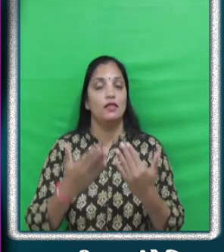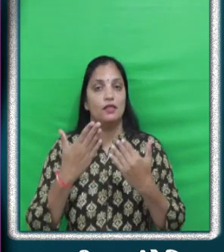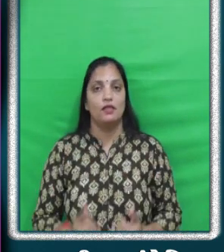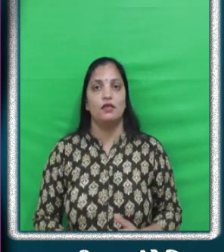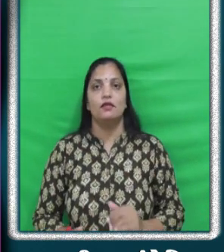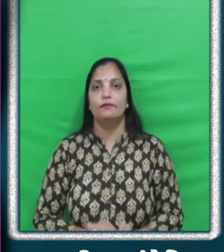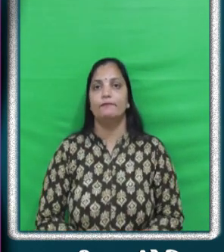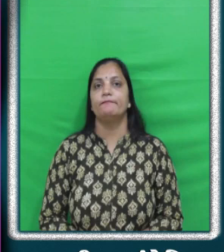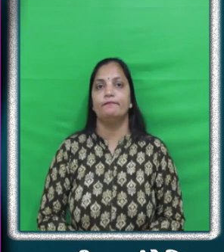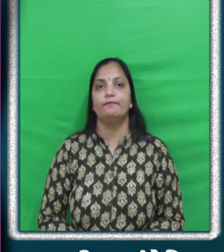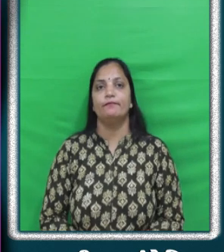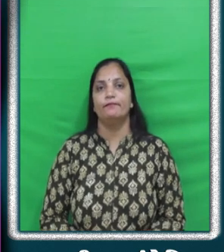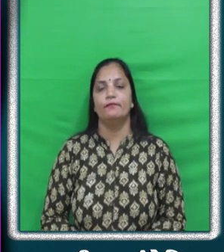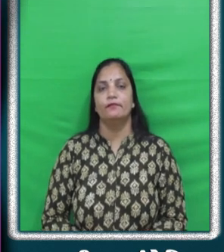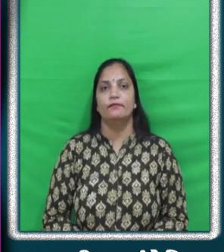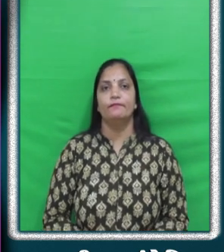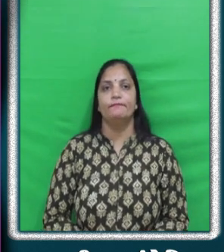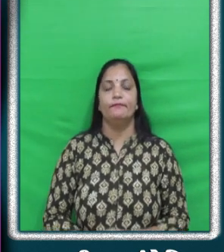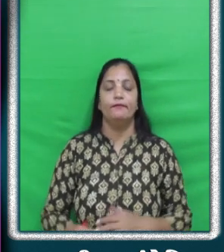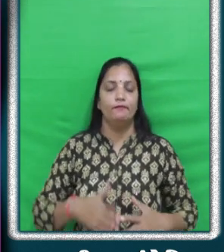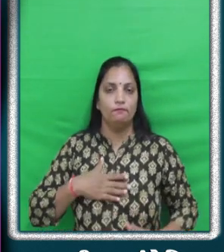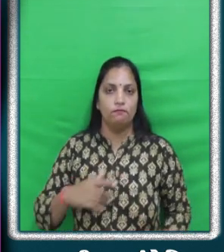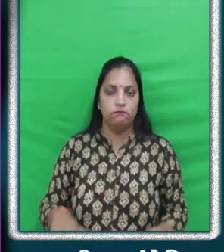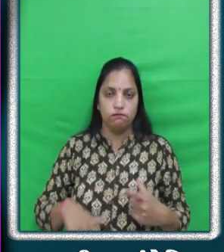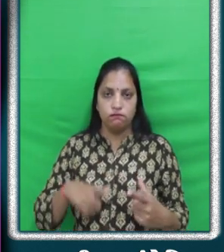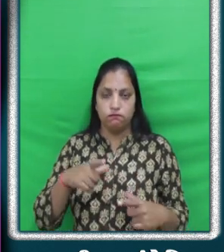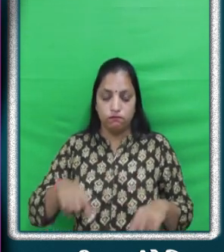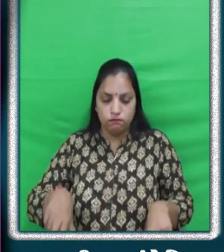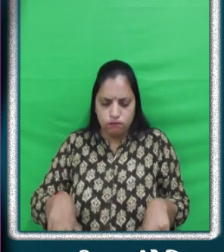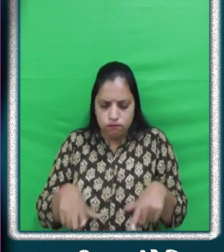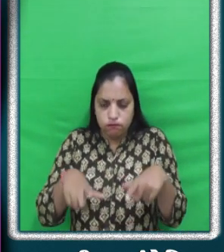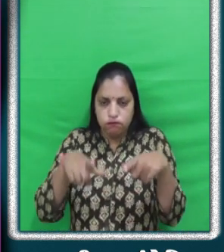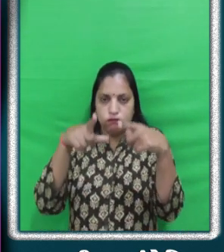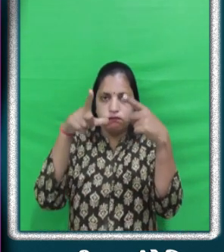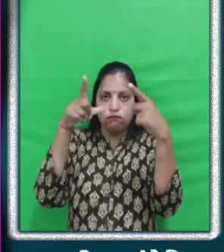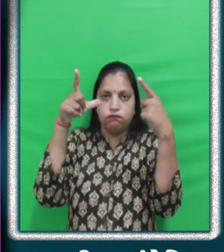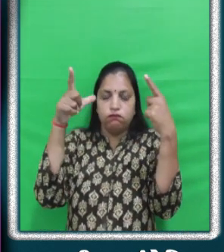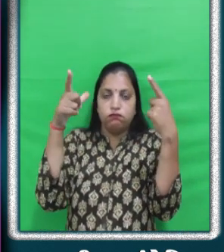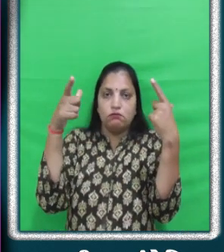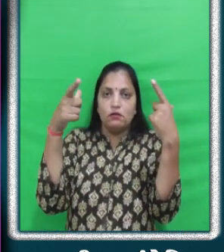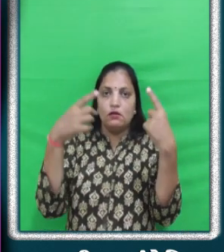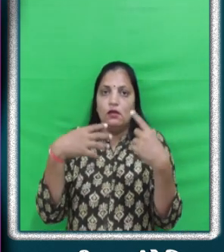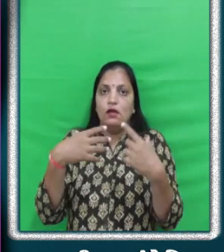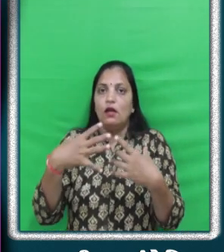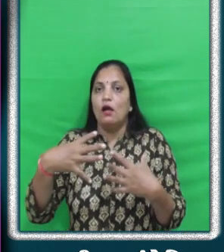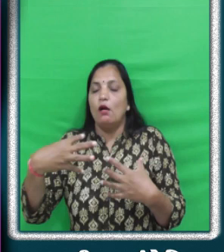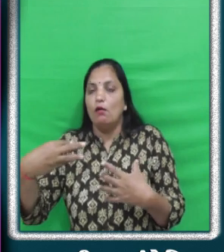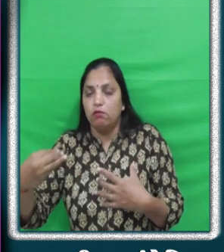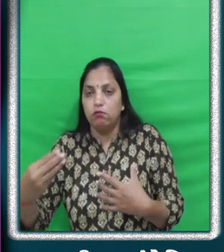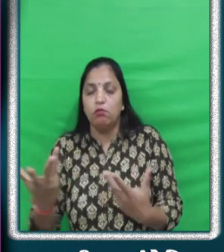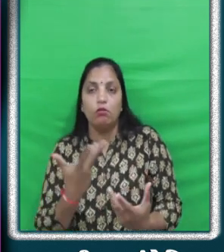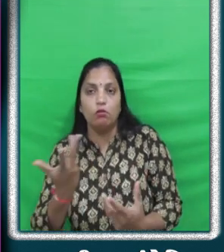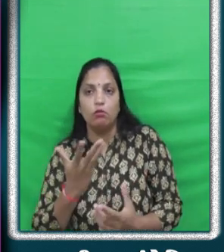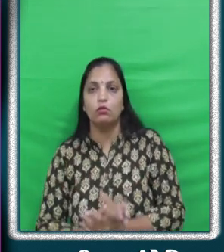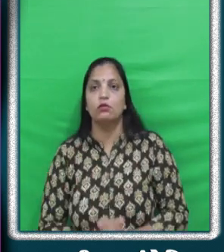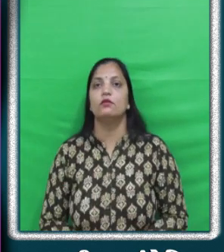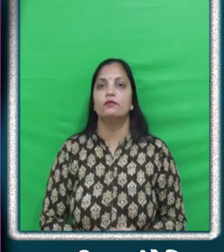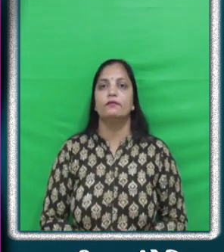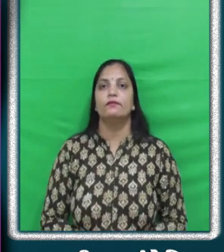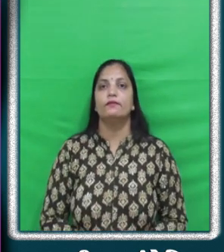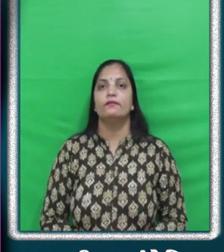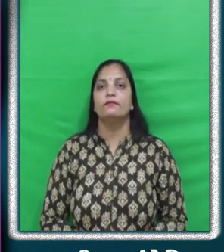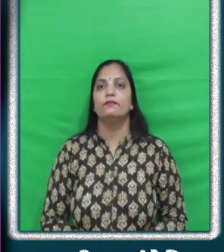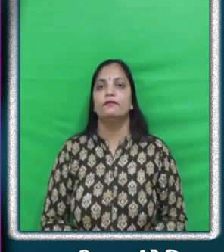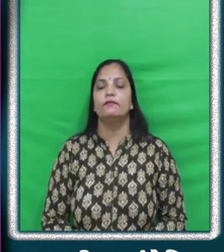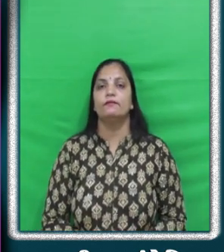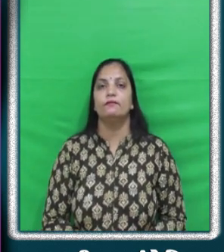હવે વાત આવી વનસ્પતિમાં ઉત્સર્જન, હમણાં જ વાત કરી શેનું ઉત્સર્જન કરે છે, યાદ છે તો કમેન્ટમાં લખો